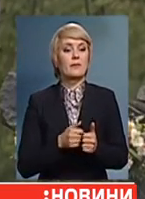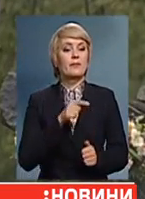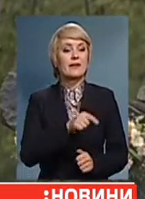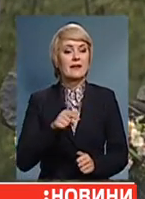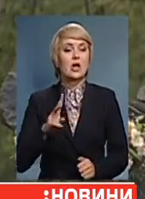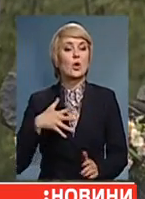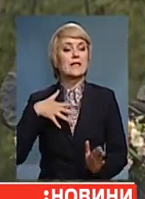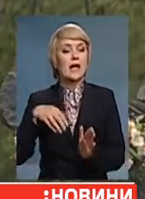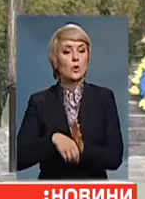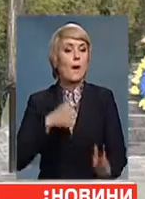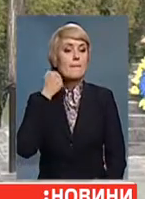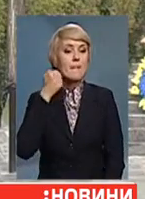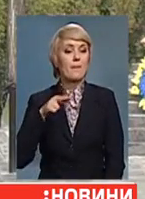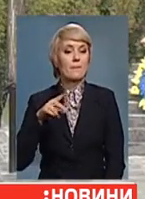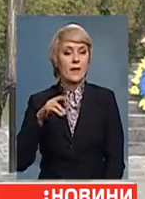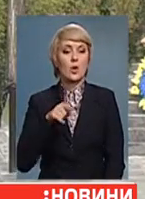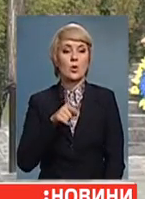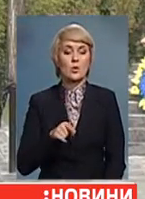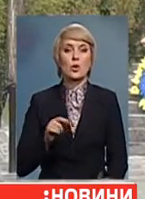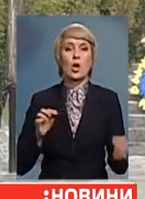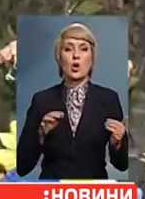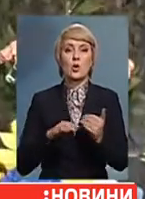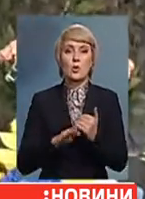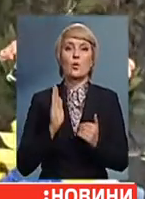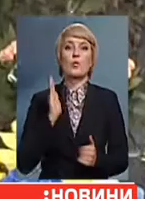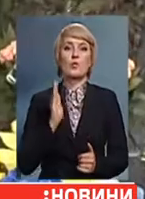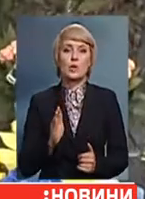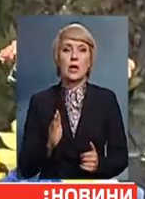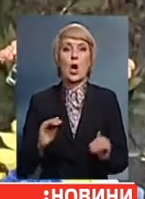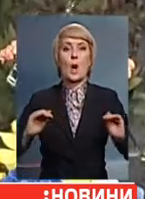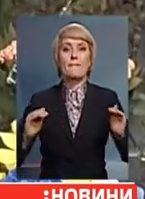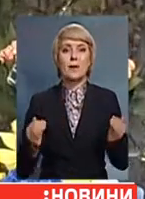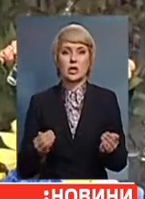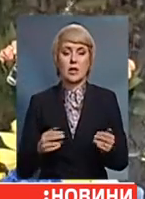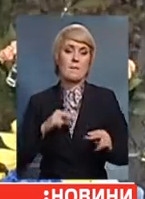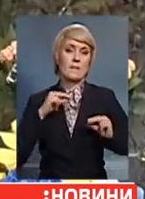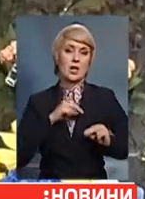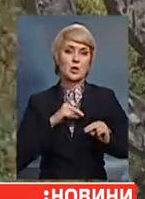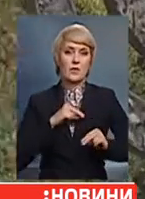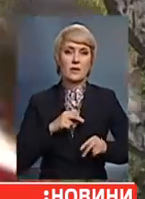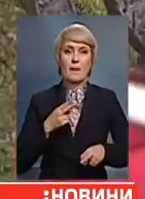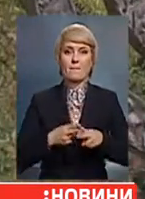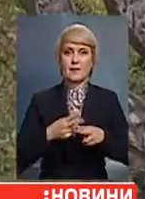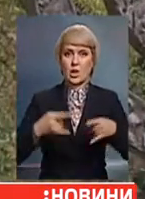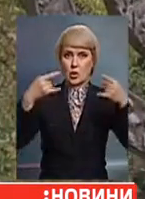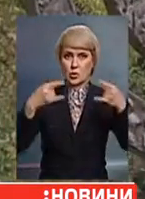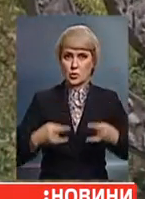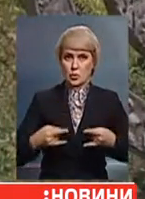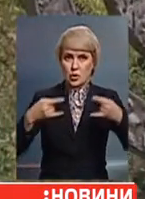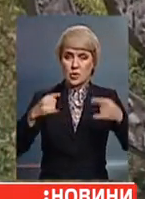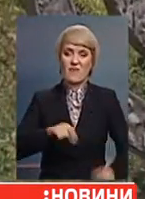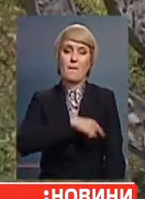тих, хто загинув у Бабиному Яру, тут рух до Бабиного Яру буде обмежений, працюватимуть металошукачі, а також у